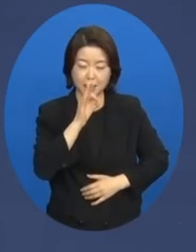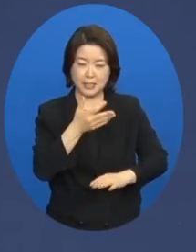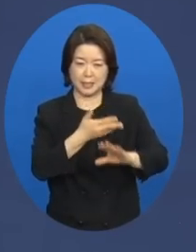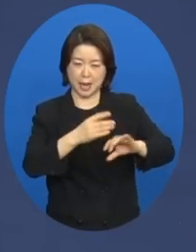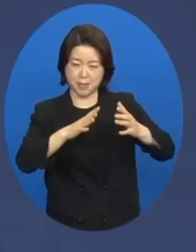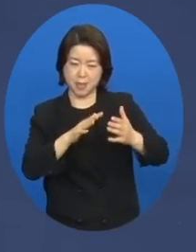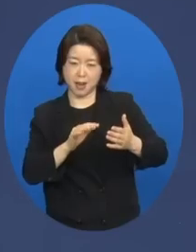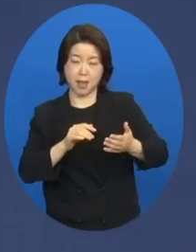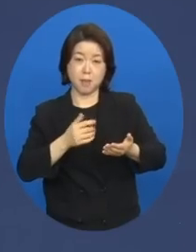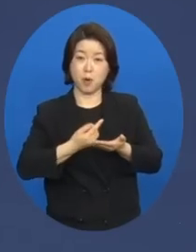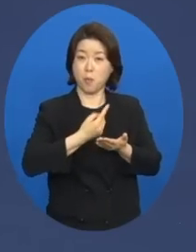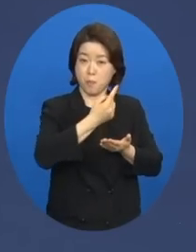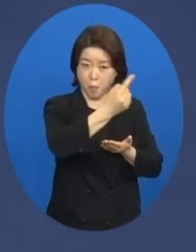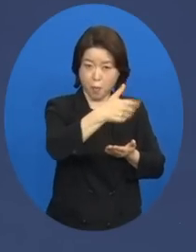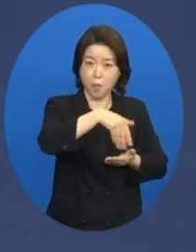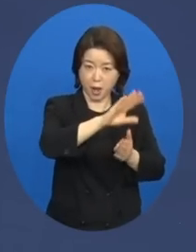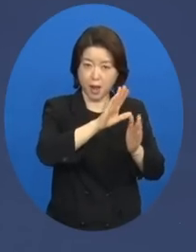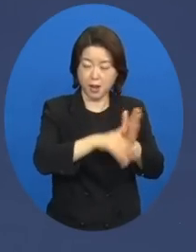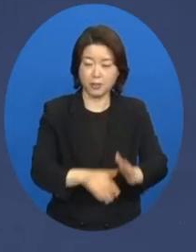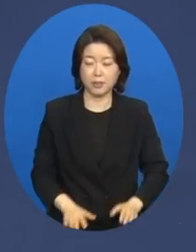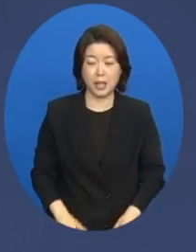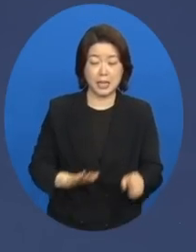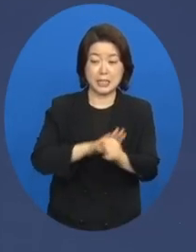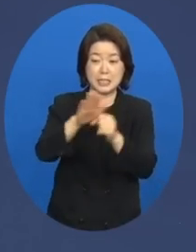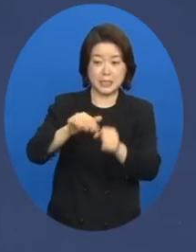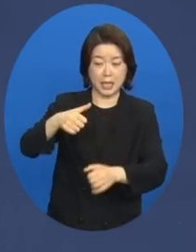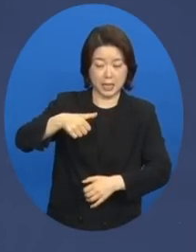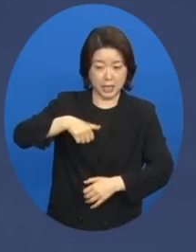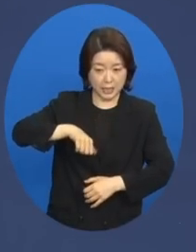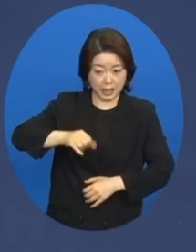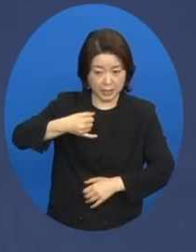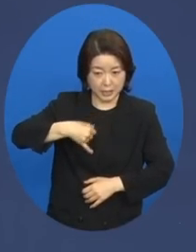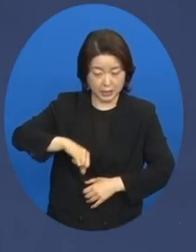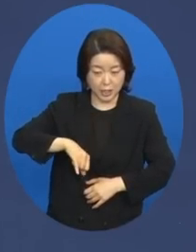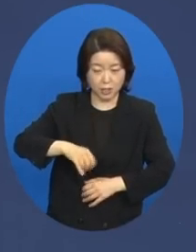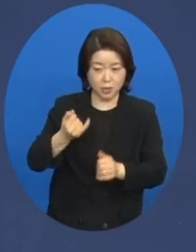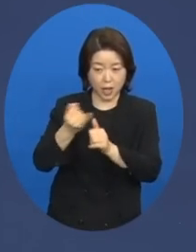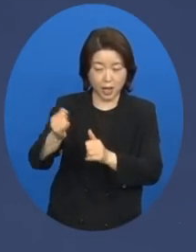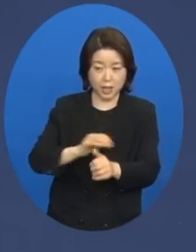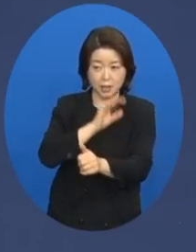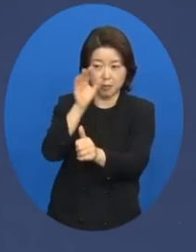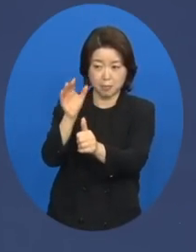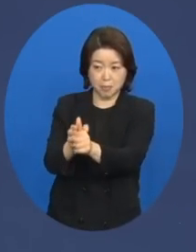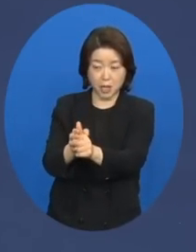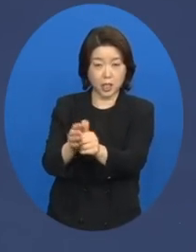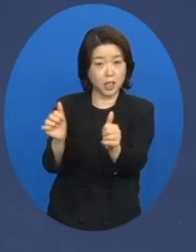때 사랑하는 처자 맡길 친구 두었는가?